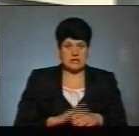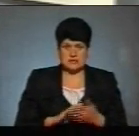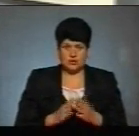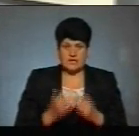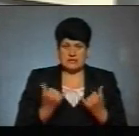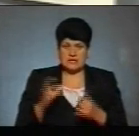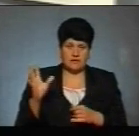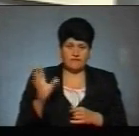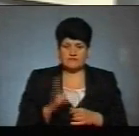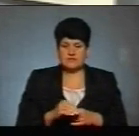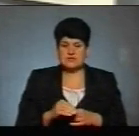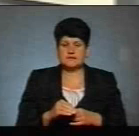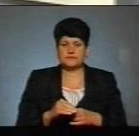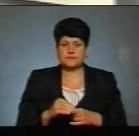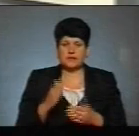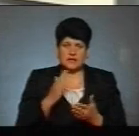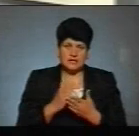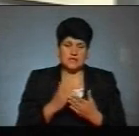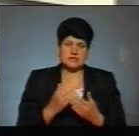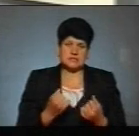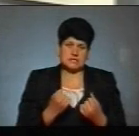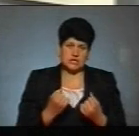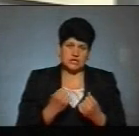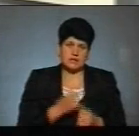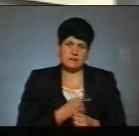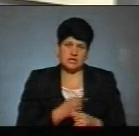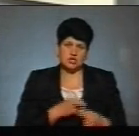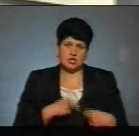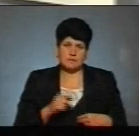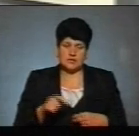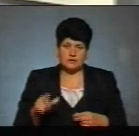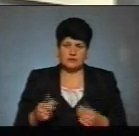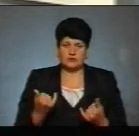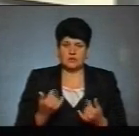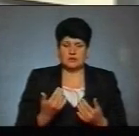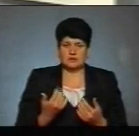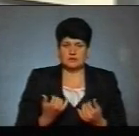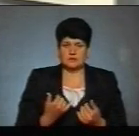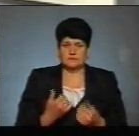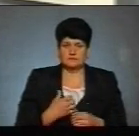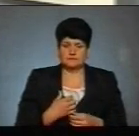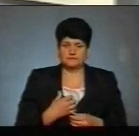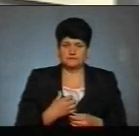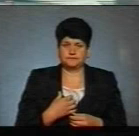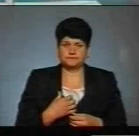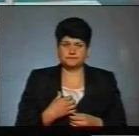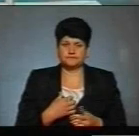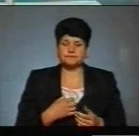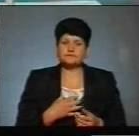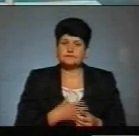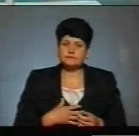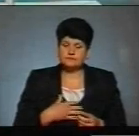всі засоби, всі є відповідно десь захищеність медичних працівників, тому що вони сьогодні стоять на передовій. От. І в зв'язку з тим,